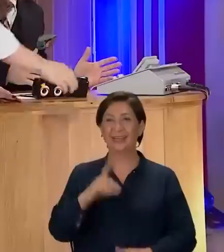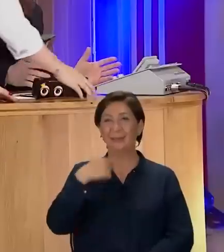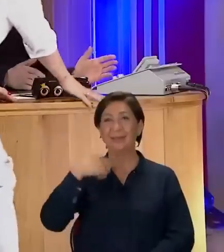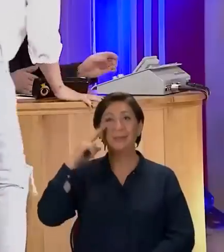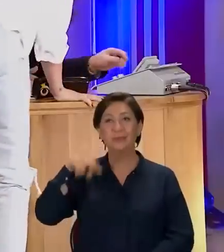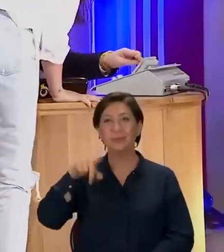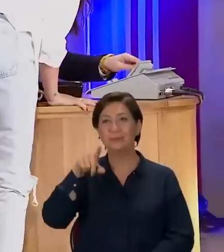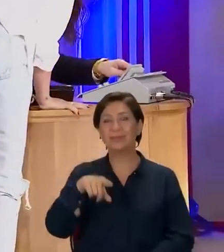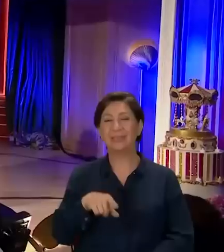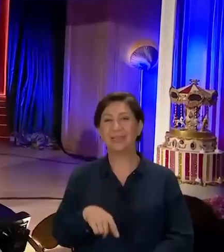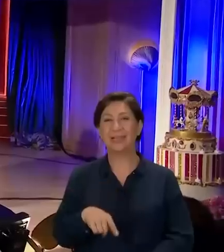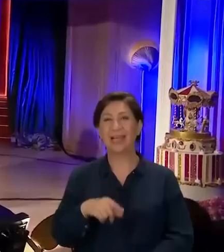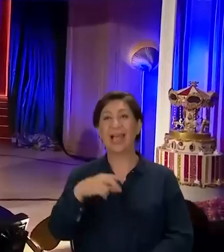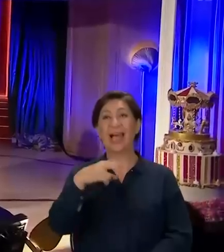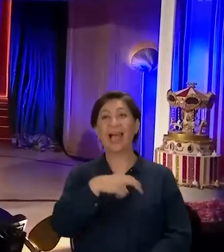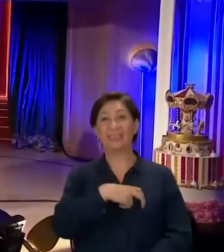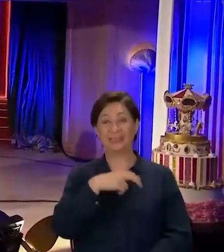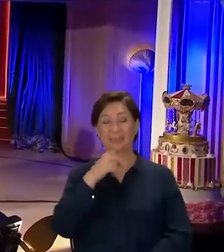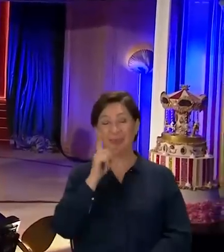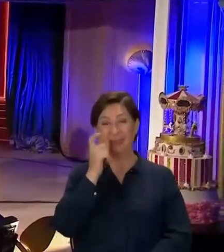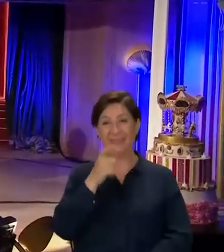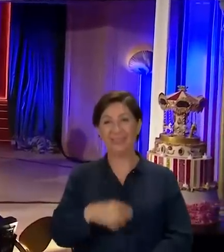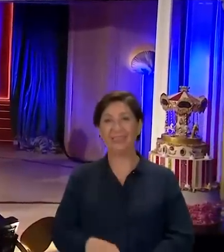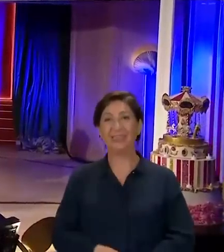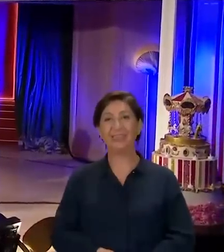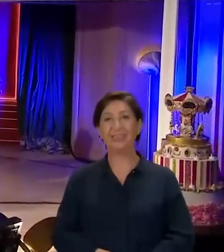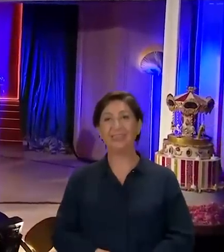bakayım ya. Dur bak. He bak şu aşıksan bunu çalıyoruz hemen.